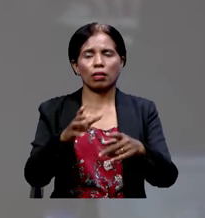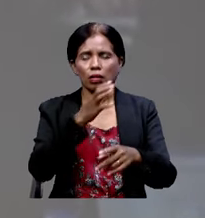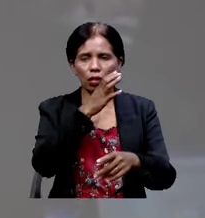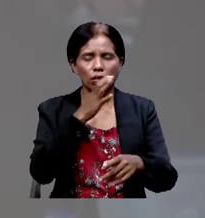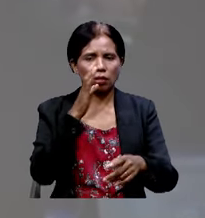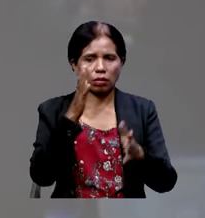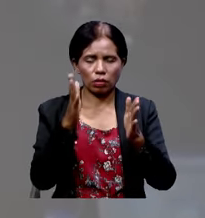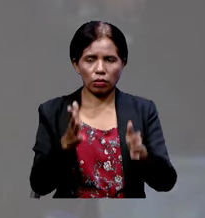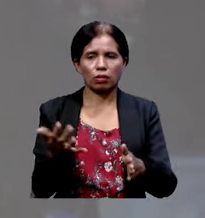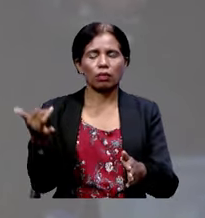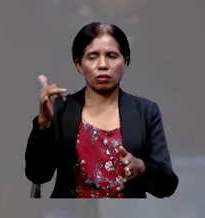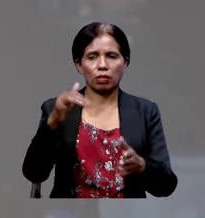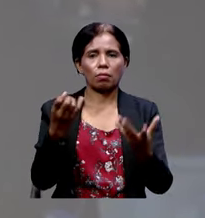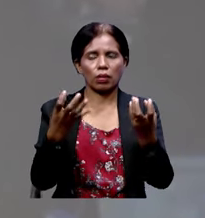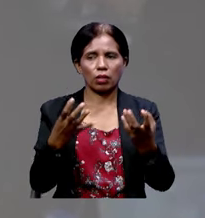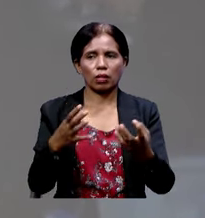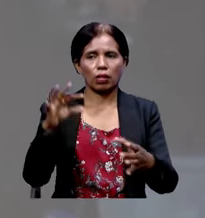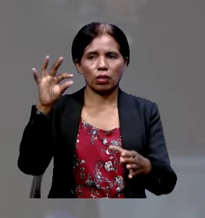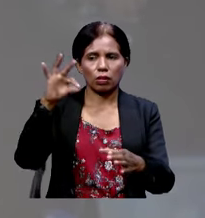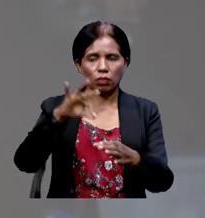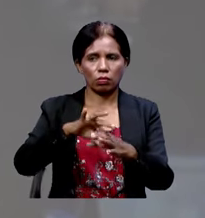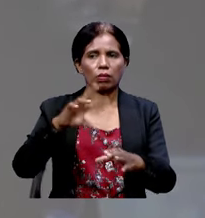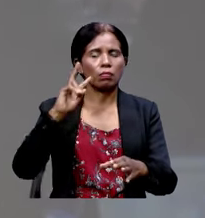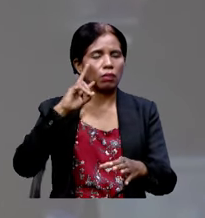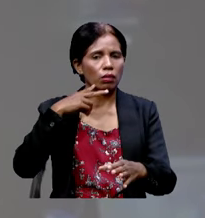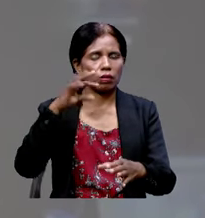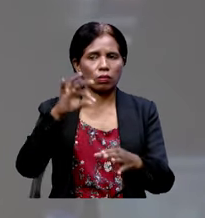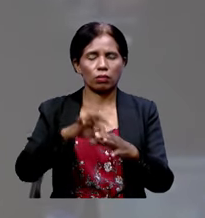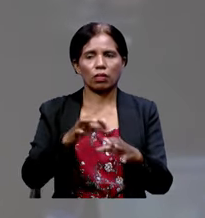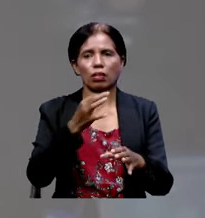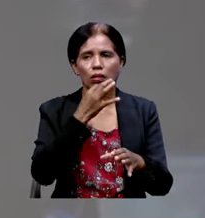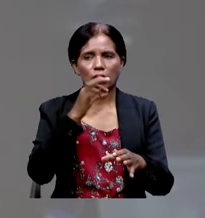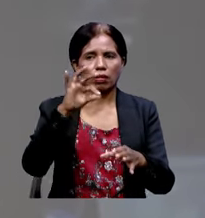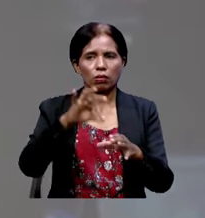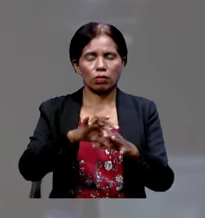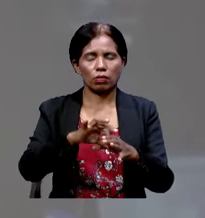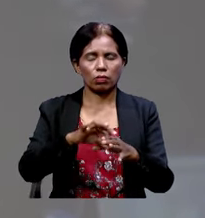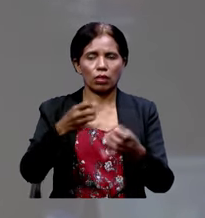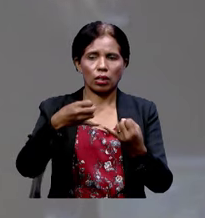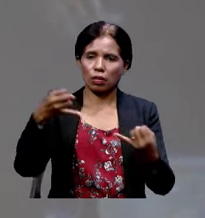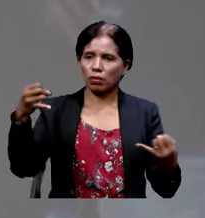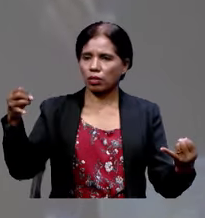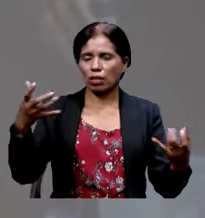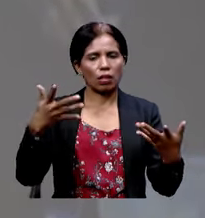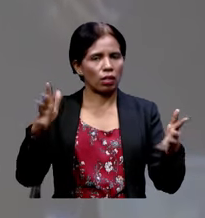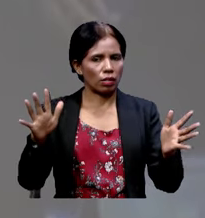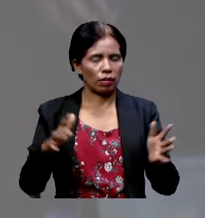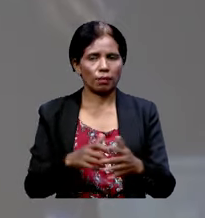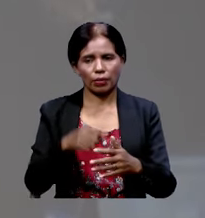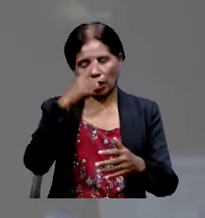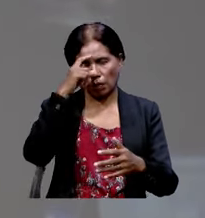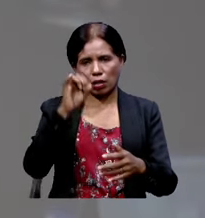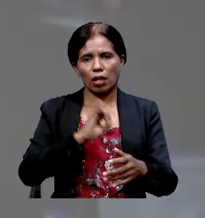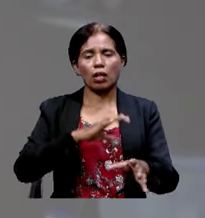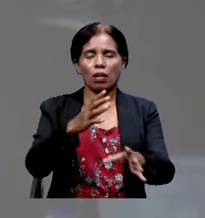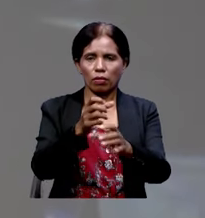sira barak liu kuda modong kuda ihan mai be atu kuda kabas ne la ihan tamba ne maka hafoti